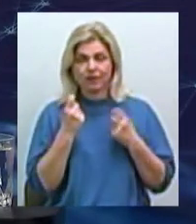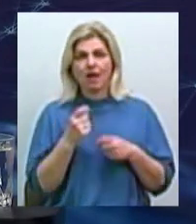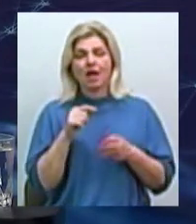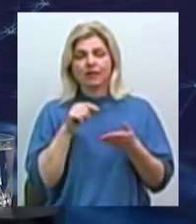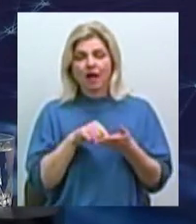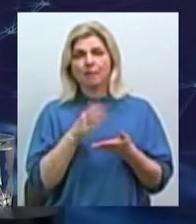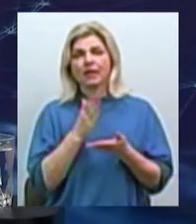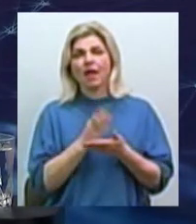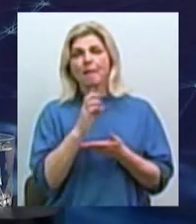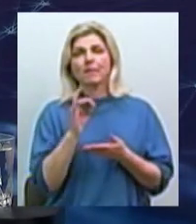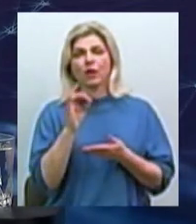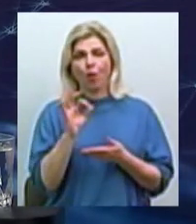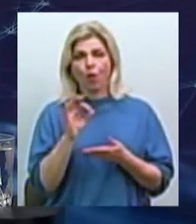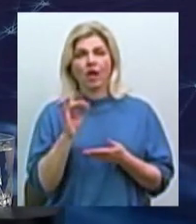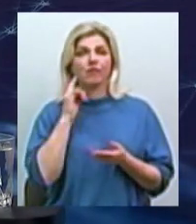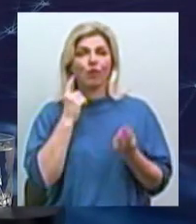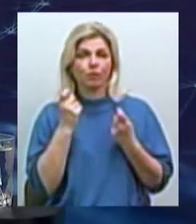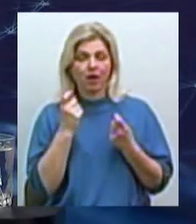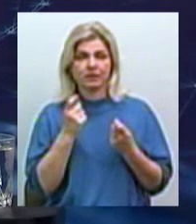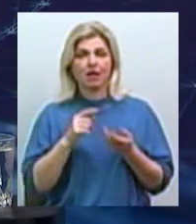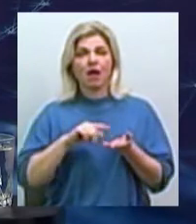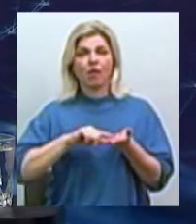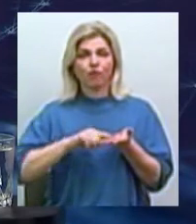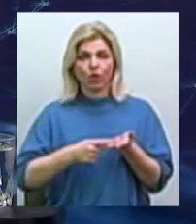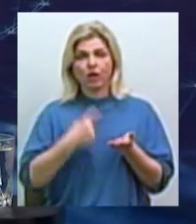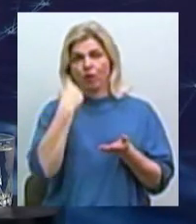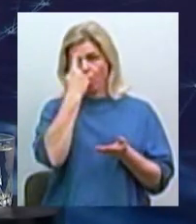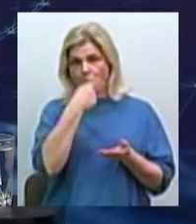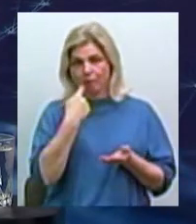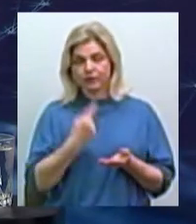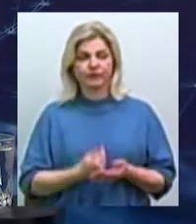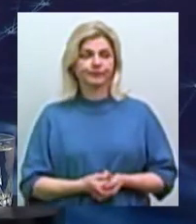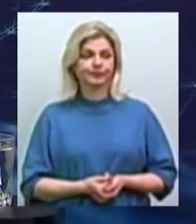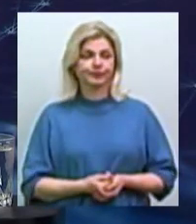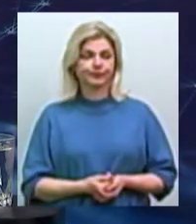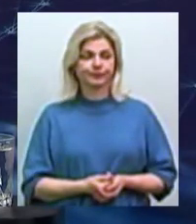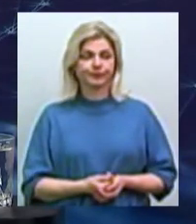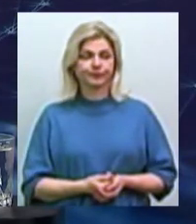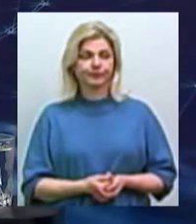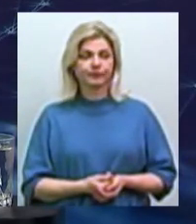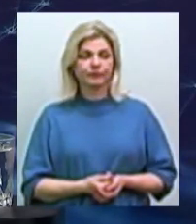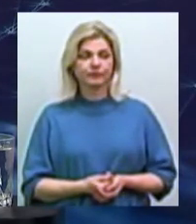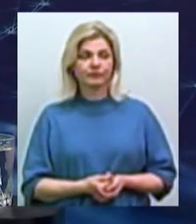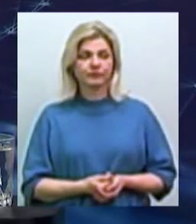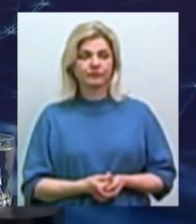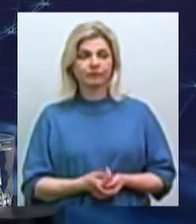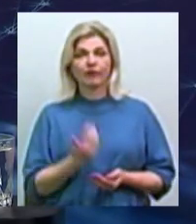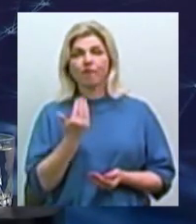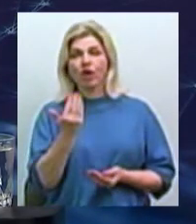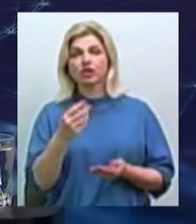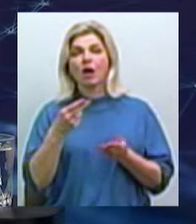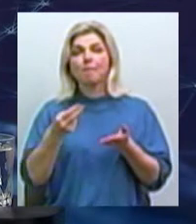ваші біометричні дані, тобто відцифрований образ обличчя, відбитки пальців, відцифрований ваш